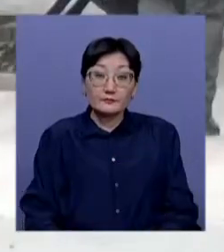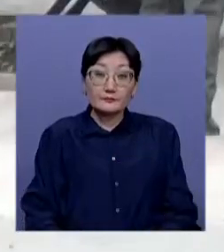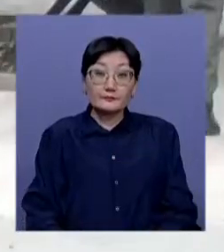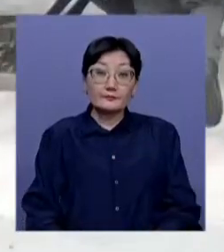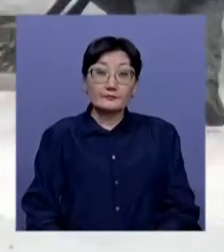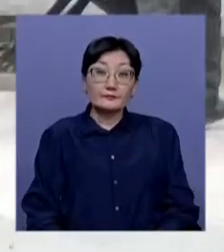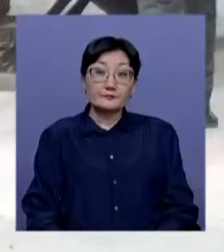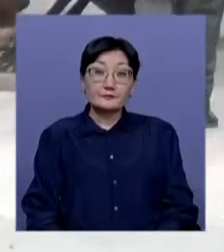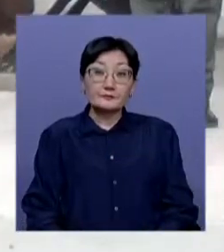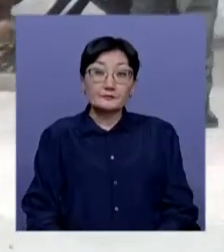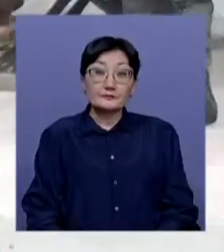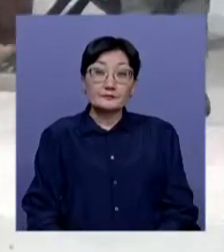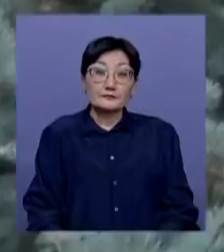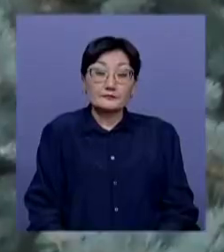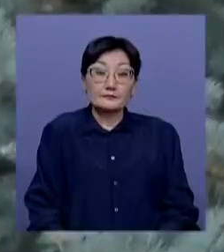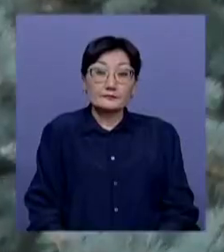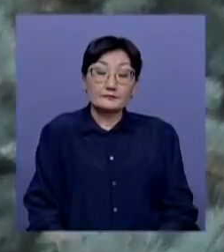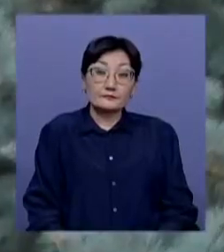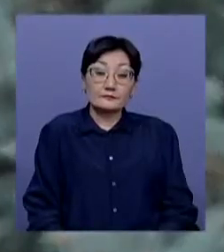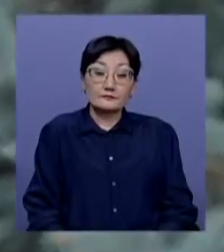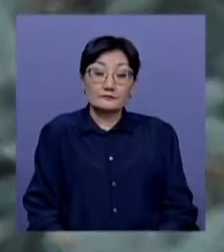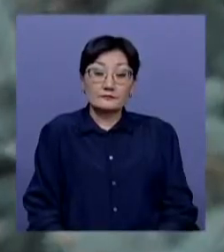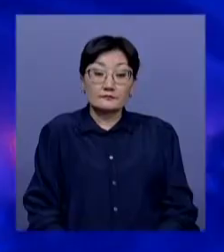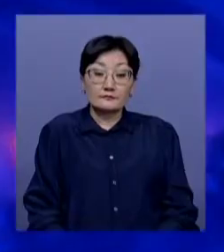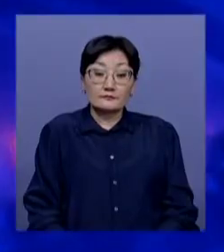Қуаныш Әлтенов, Алматы телеарнасы, солтүстік Қазақстан облысы.